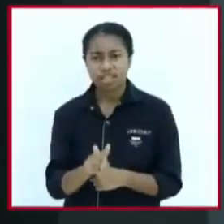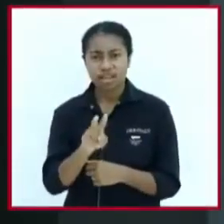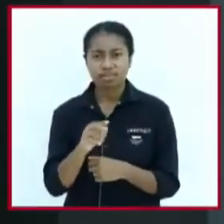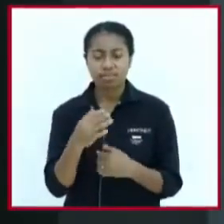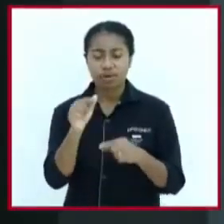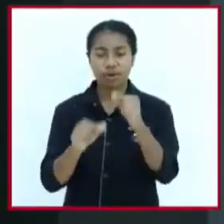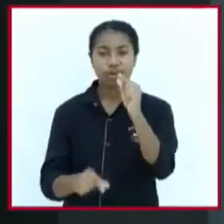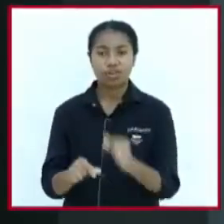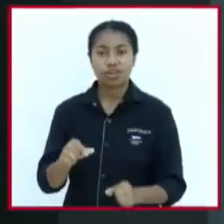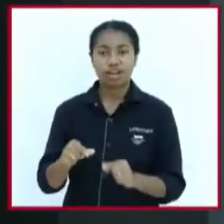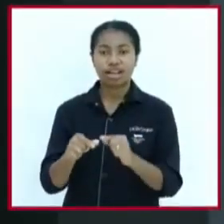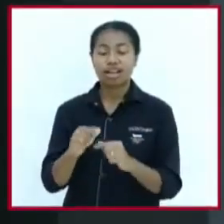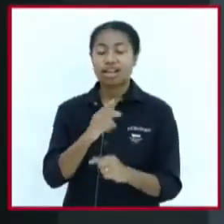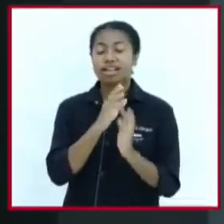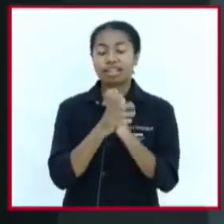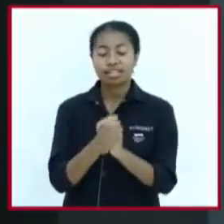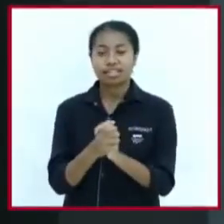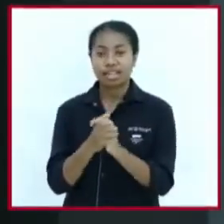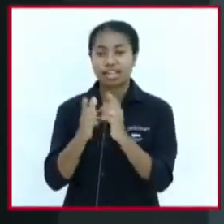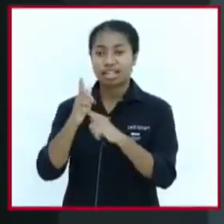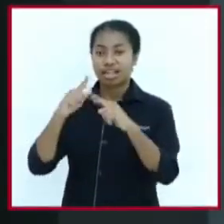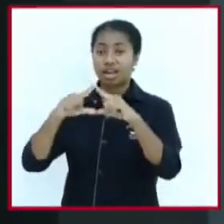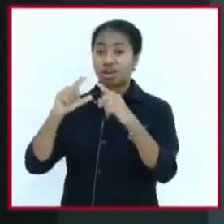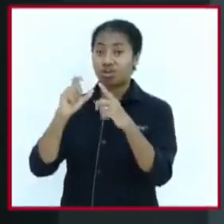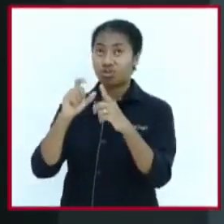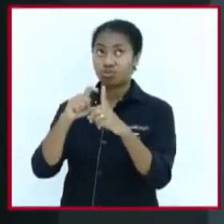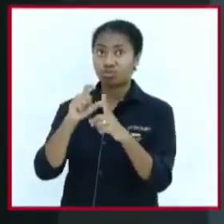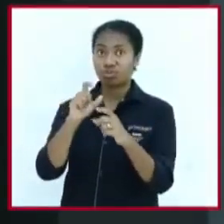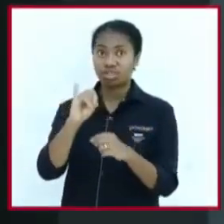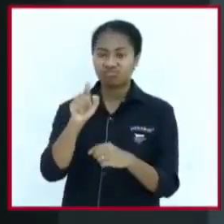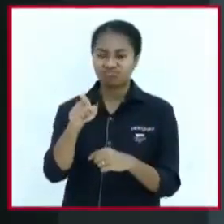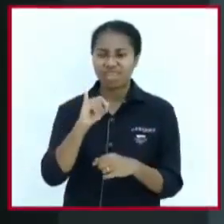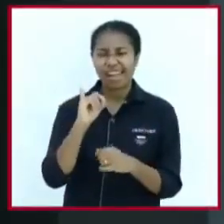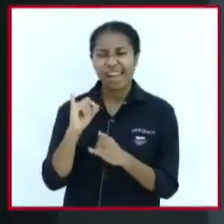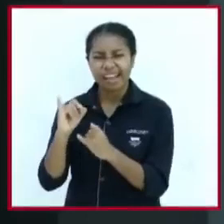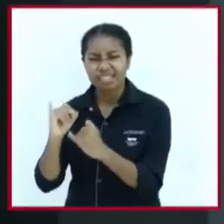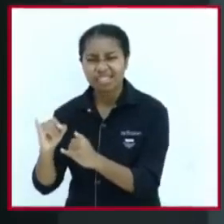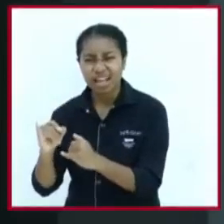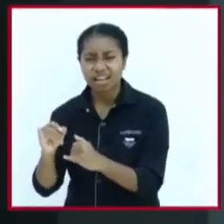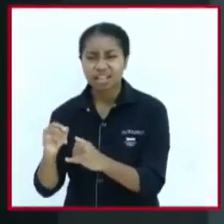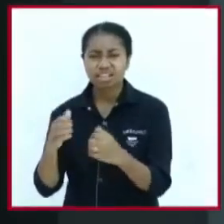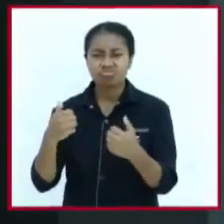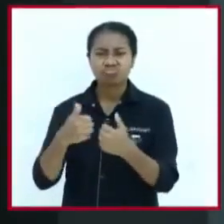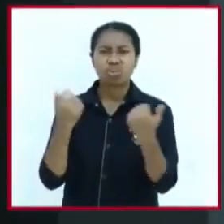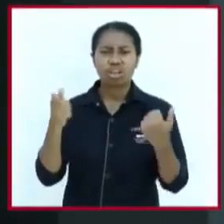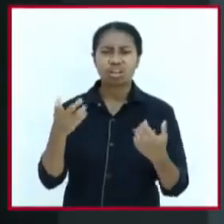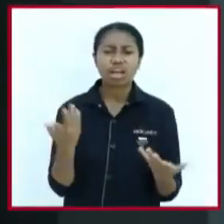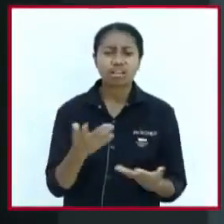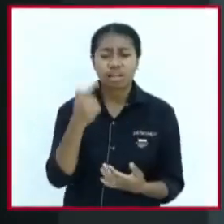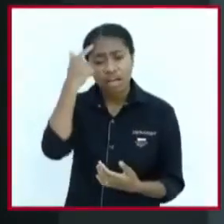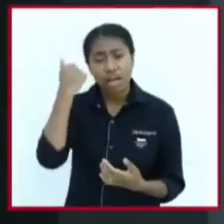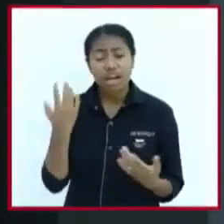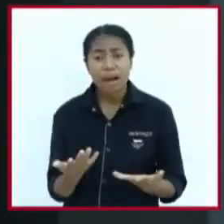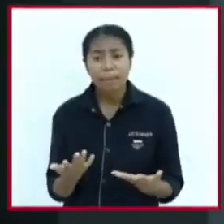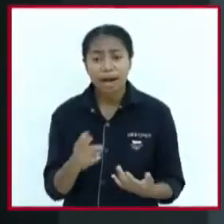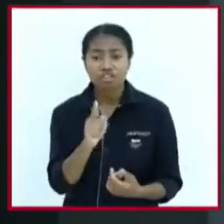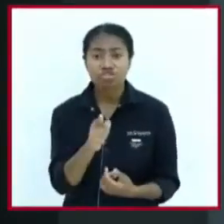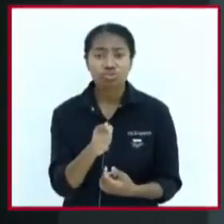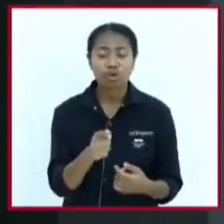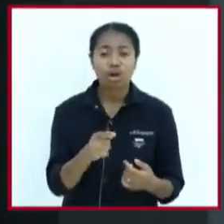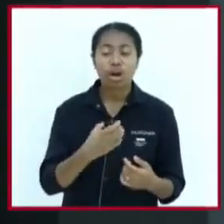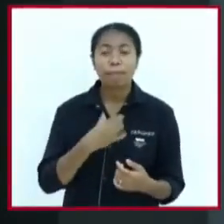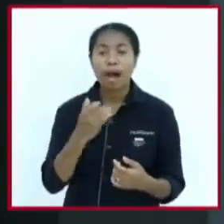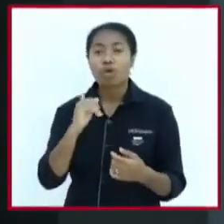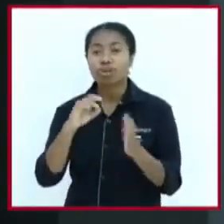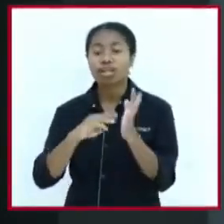Yahudi mereka Hai dikucilkan mereka dibenci mereka ditolak karena mereka beriman kepada Yesus dan